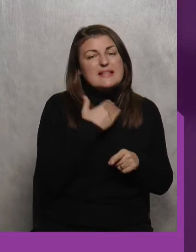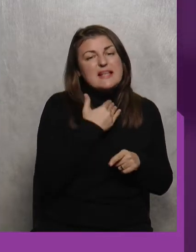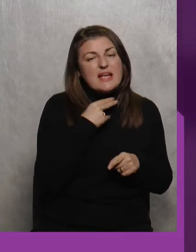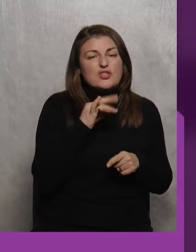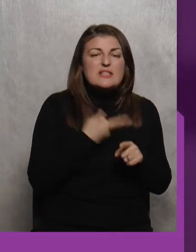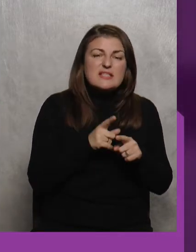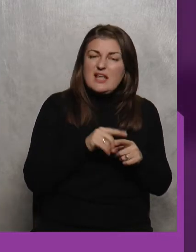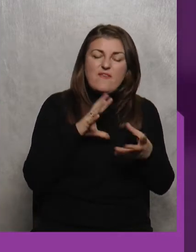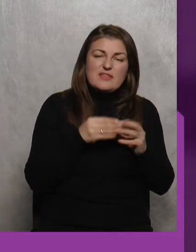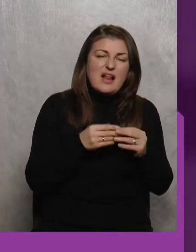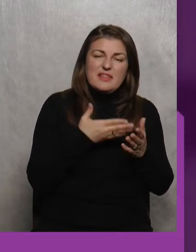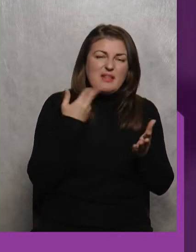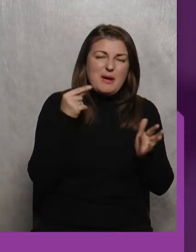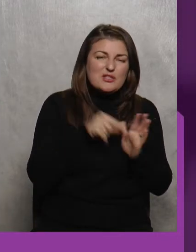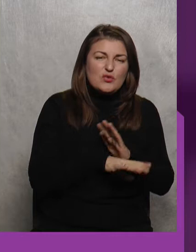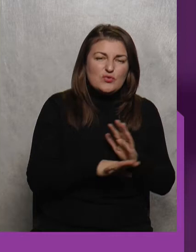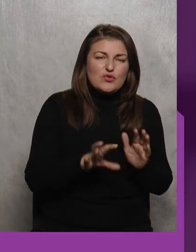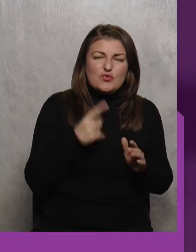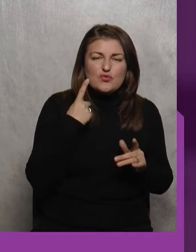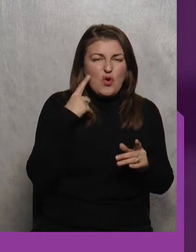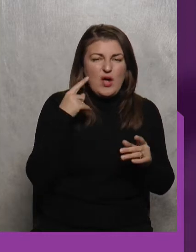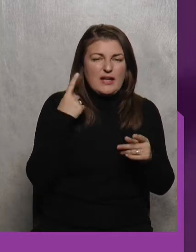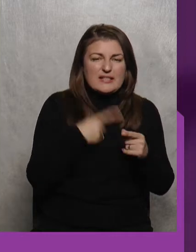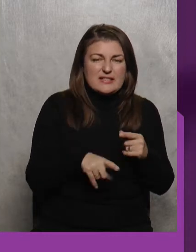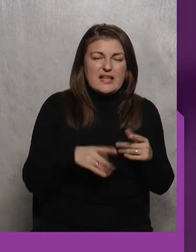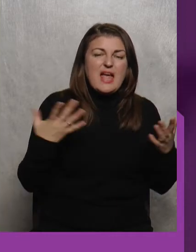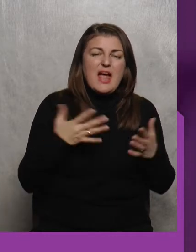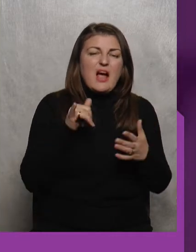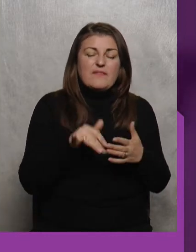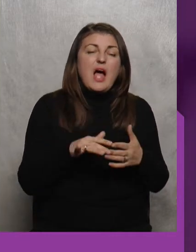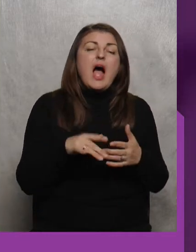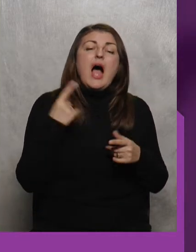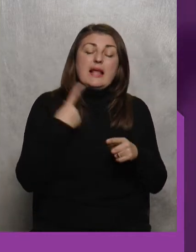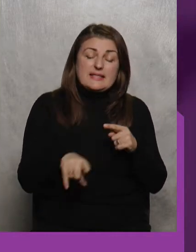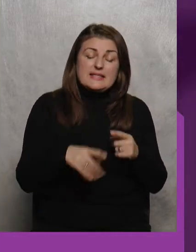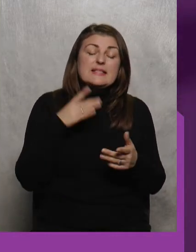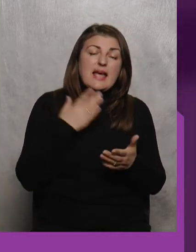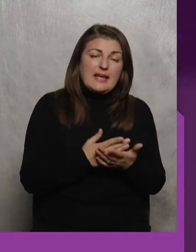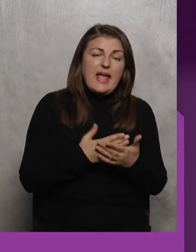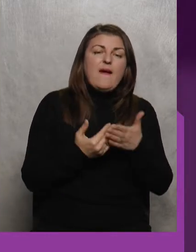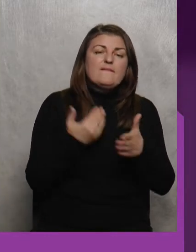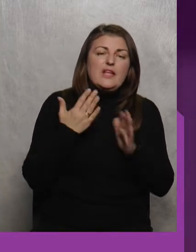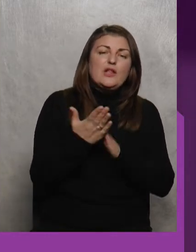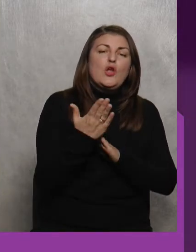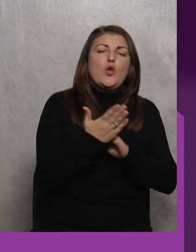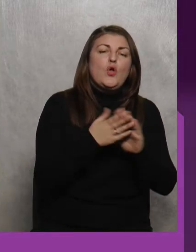це взагалі немає жодної різниці, чи яка в тебе долоня? Ні, різниця є від долоні,